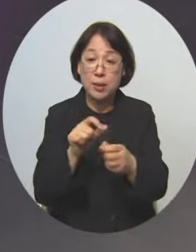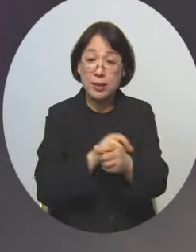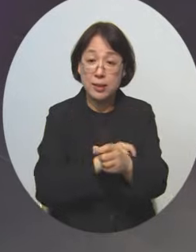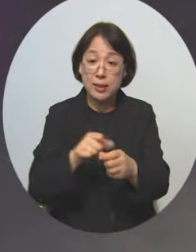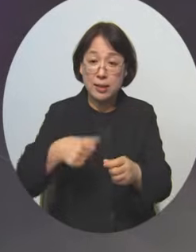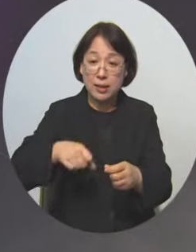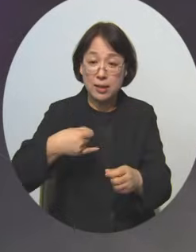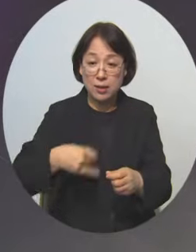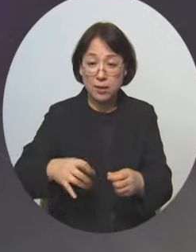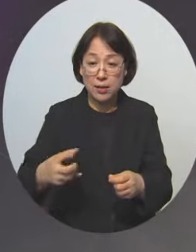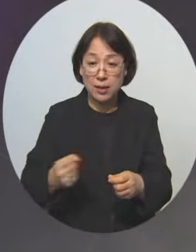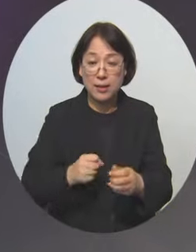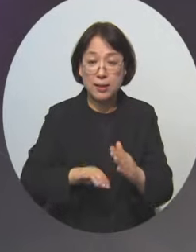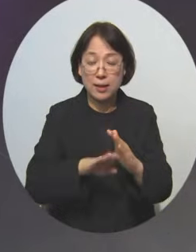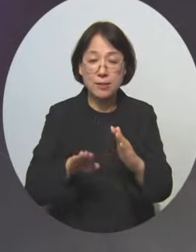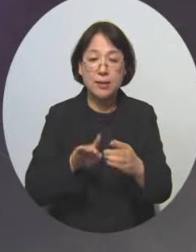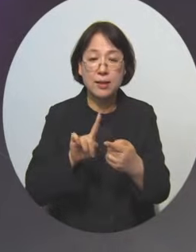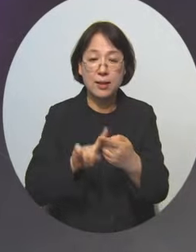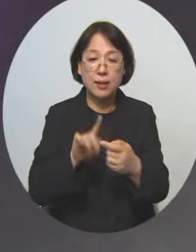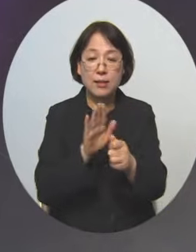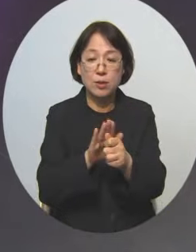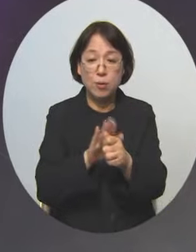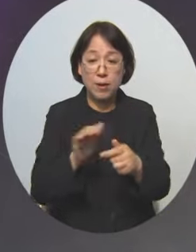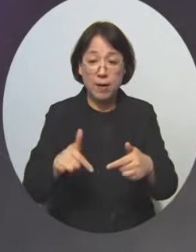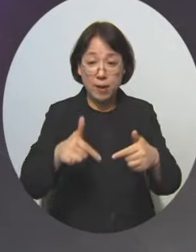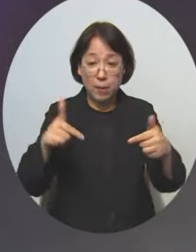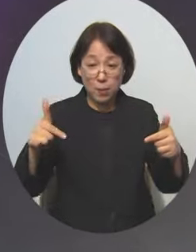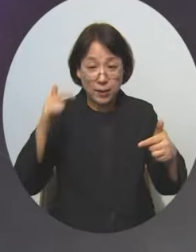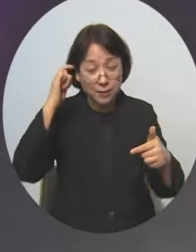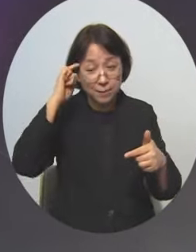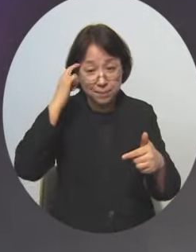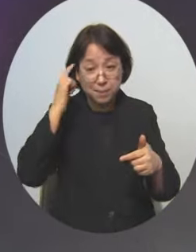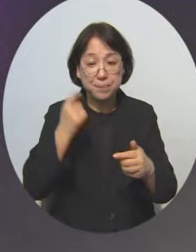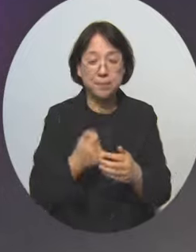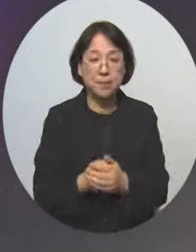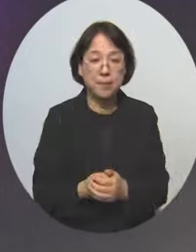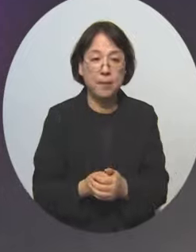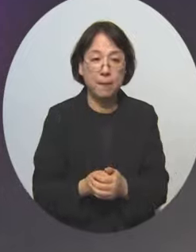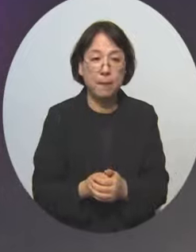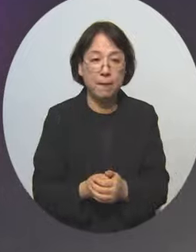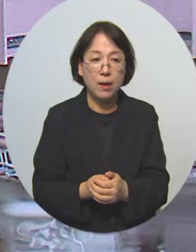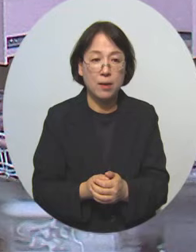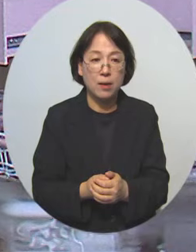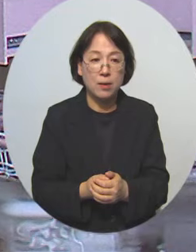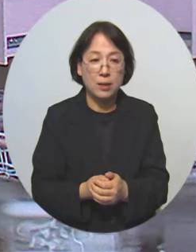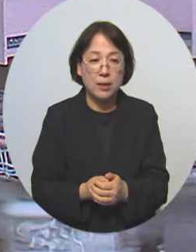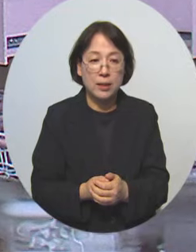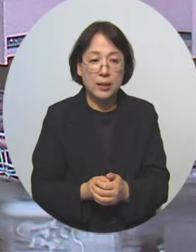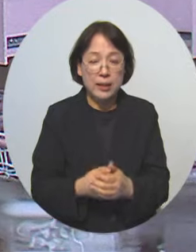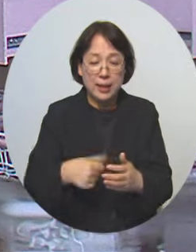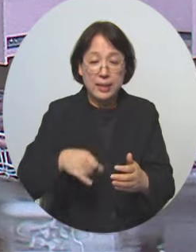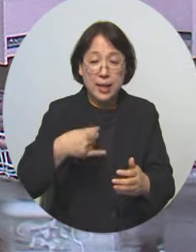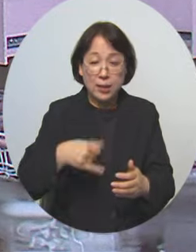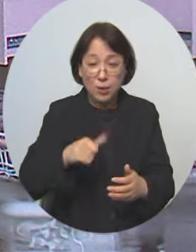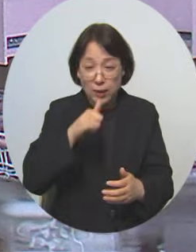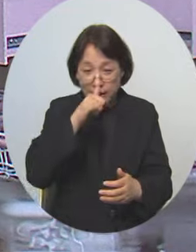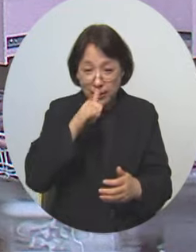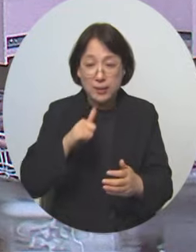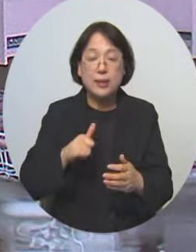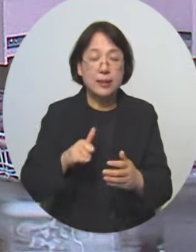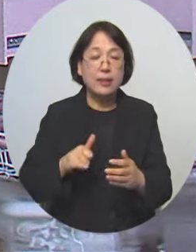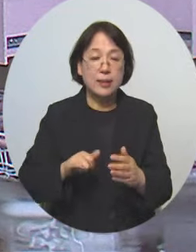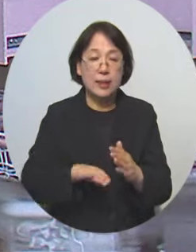자녀를 가진 가정에 대한 지원을 강화하겠다 이런 의지가 돋보이는데 어떻습니까? 네, 그렇습니다. 아무래도 자녀가 있는 가정의